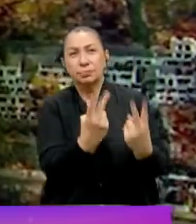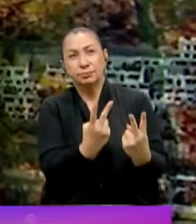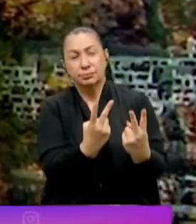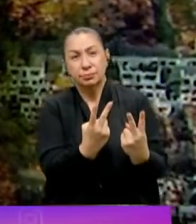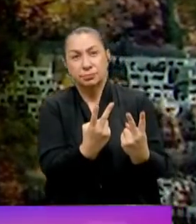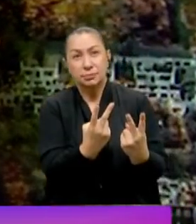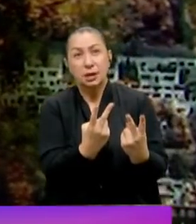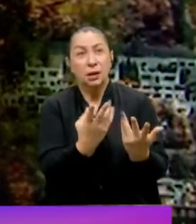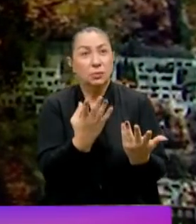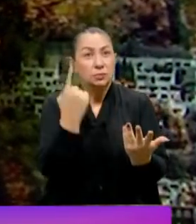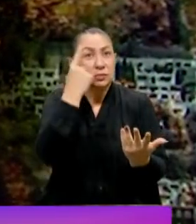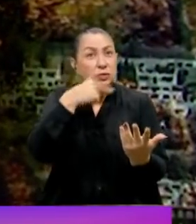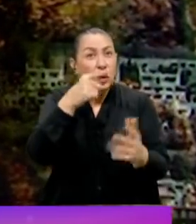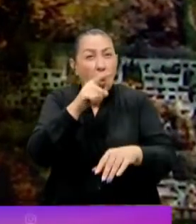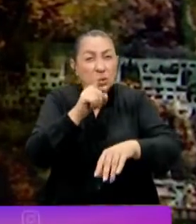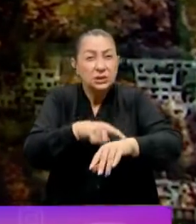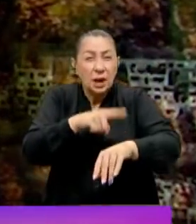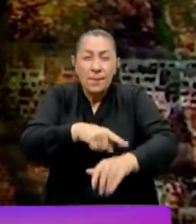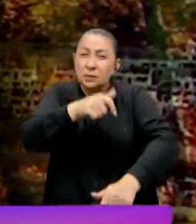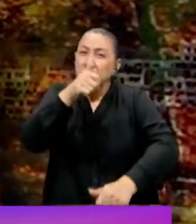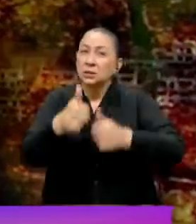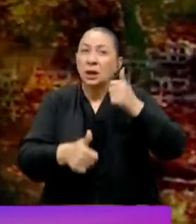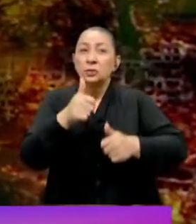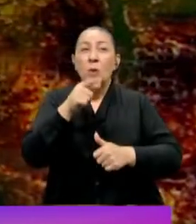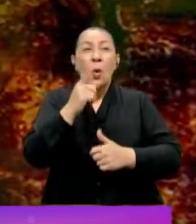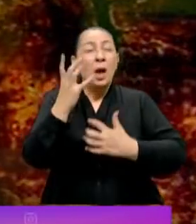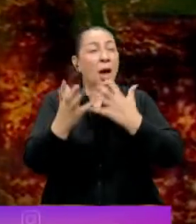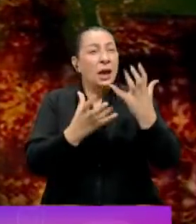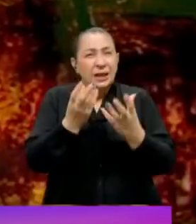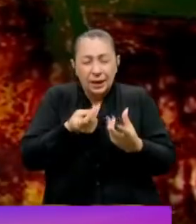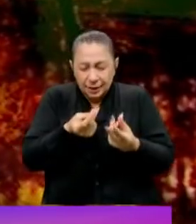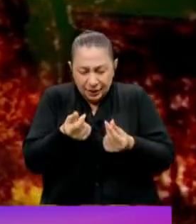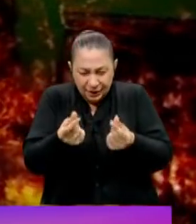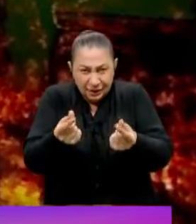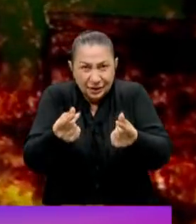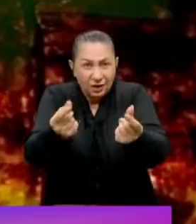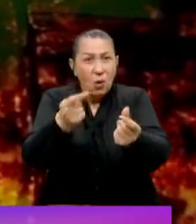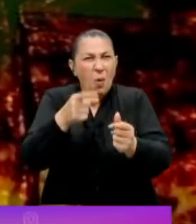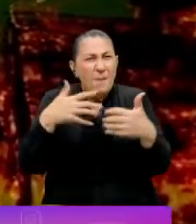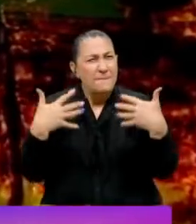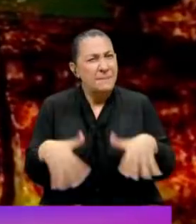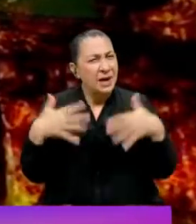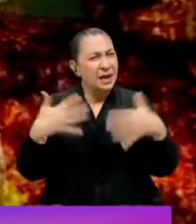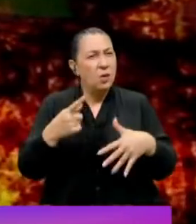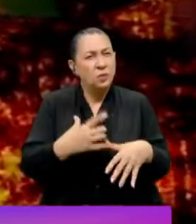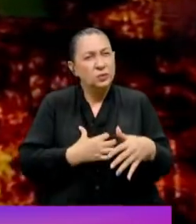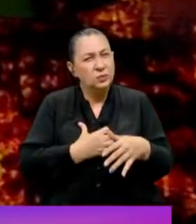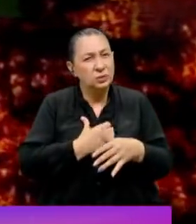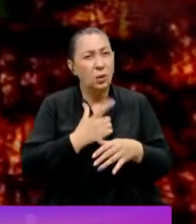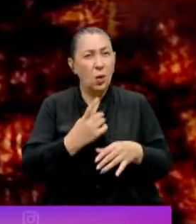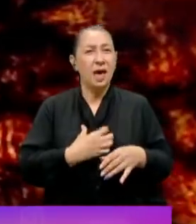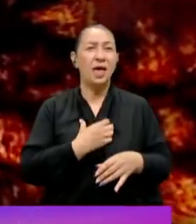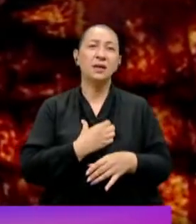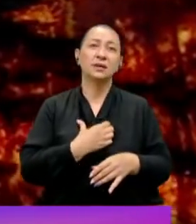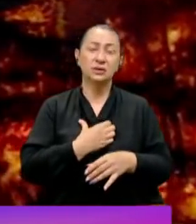oldu. Dolayısıyla o zamanla yarış, o yangından kaçış, o panik, o üzüntü, o